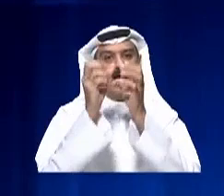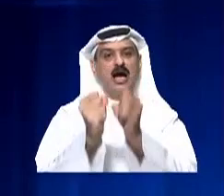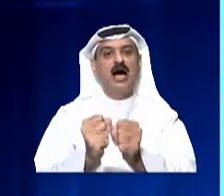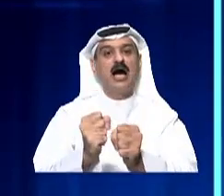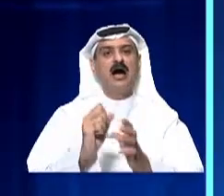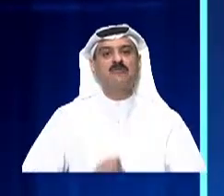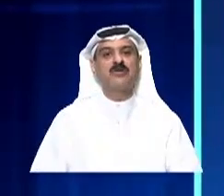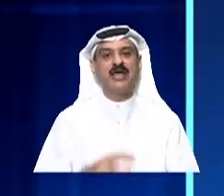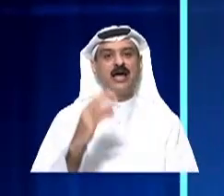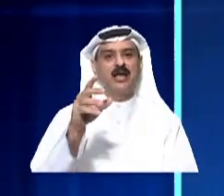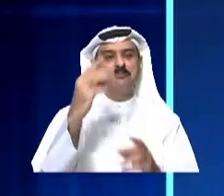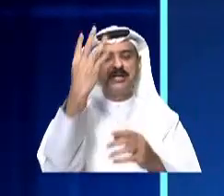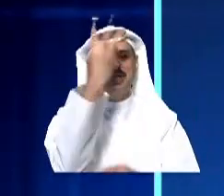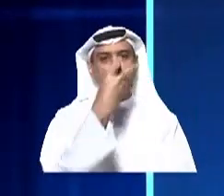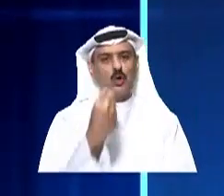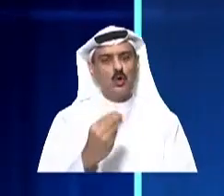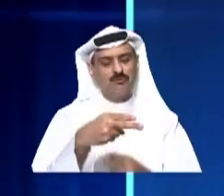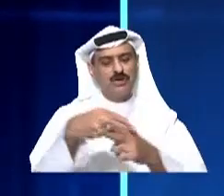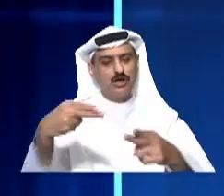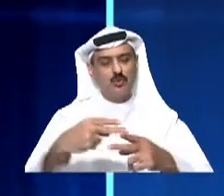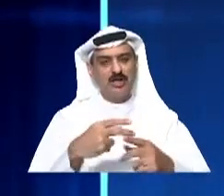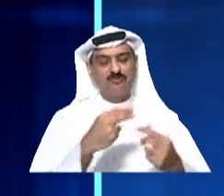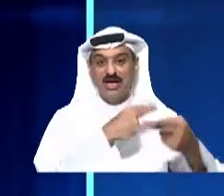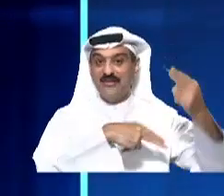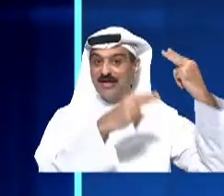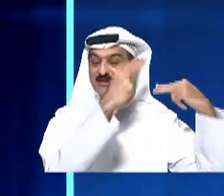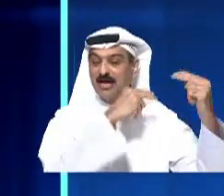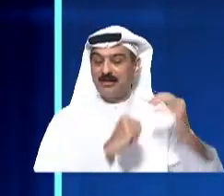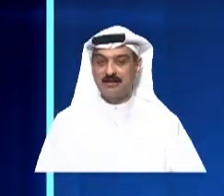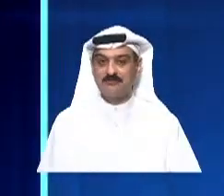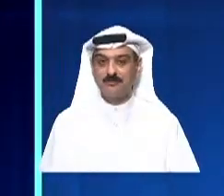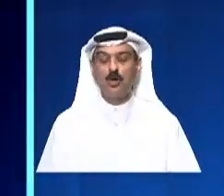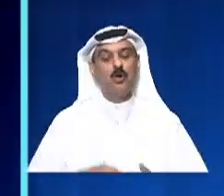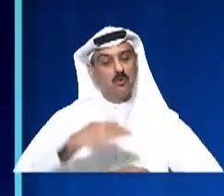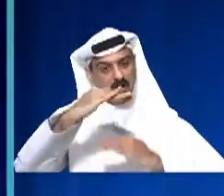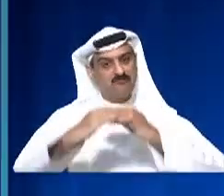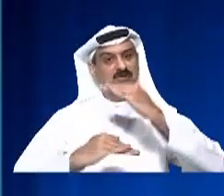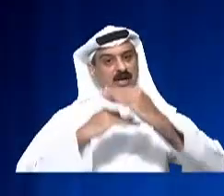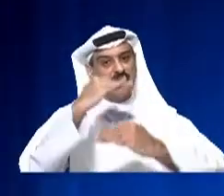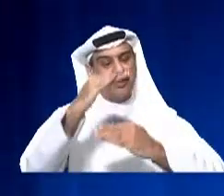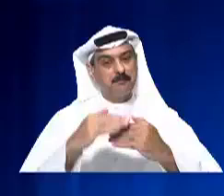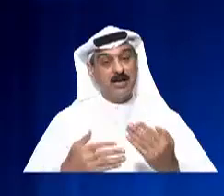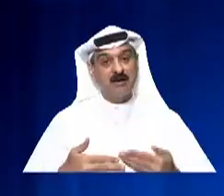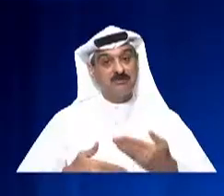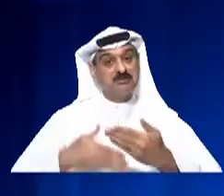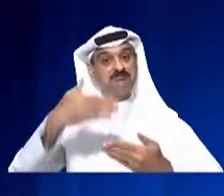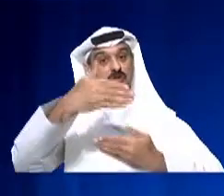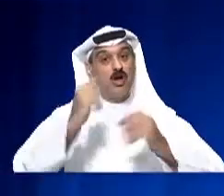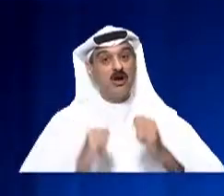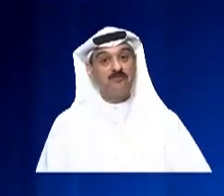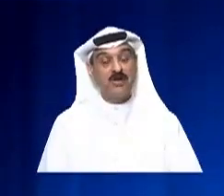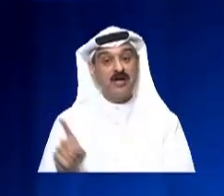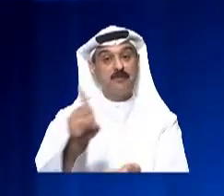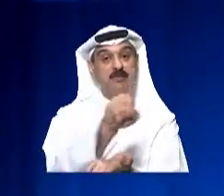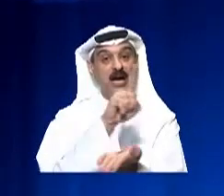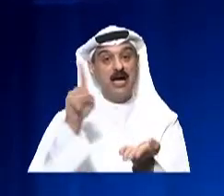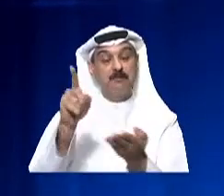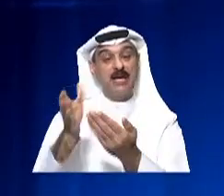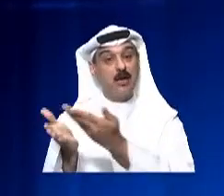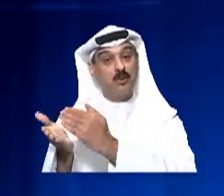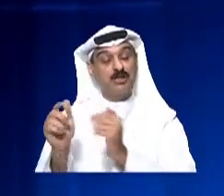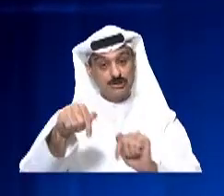دولة الكويت التاريخية وتساهم بخلق بيئة عمرانية مستدامة تتماشى مع الجوانب البيئية